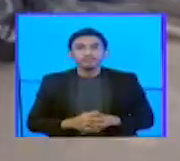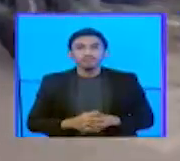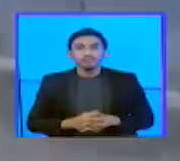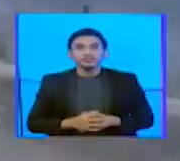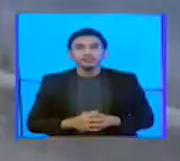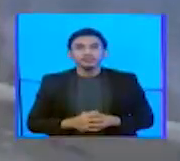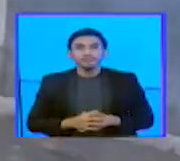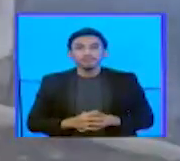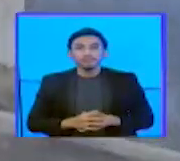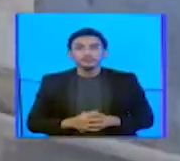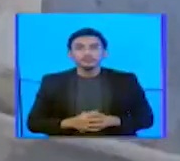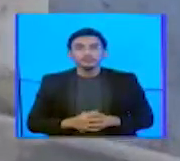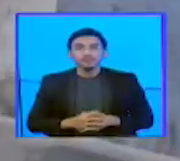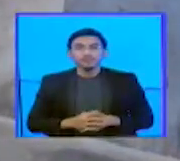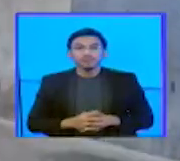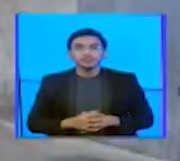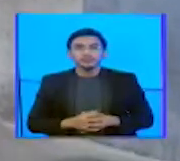Oh iya aku belum nih